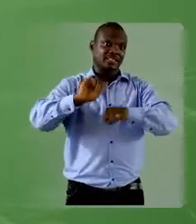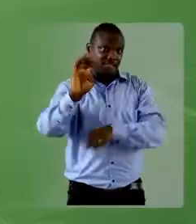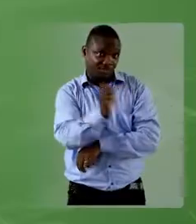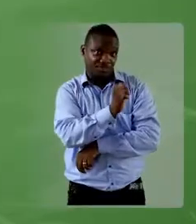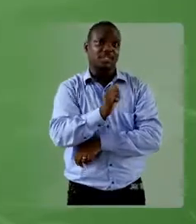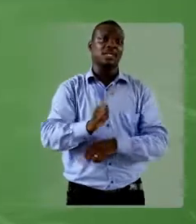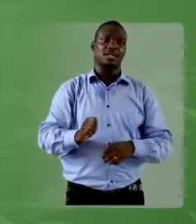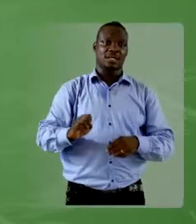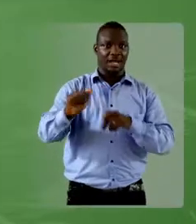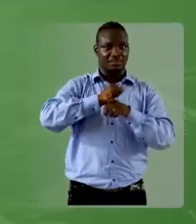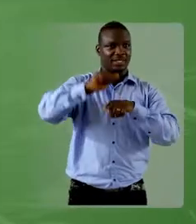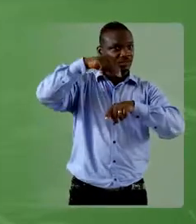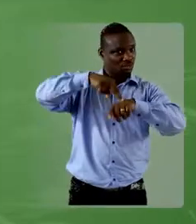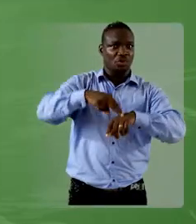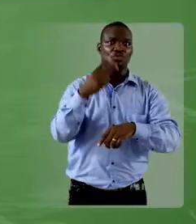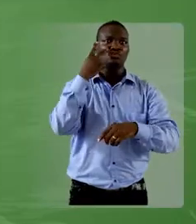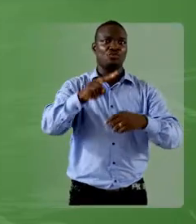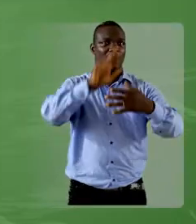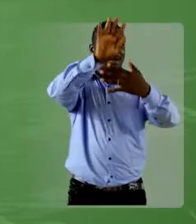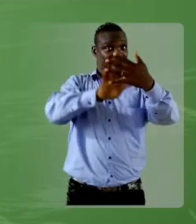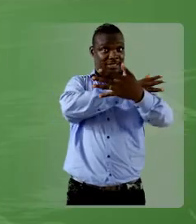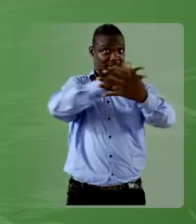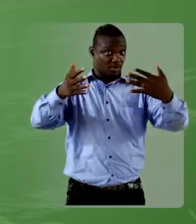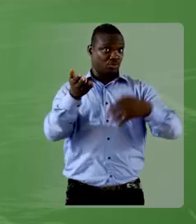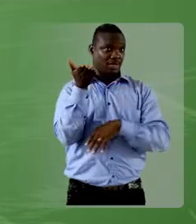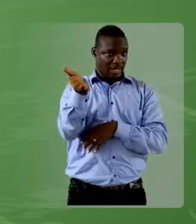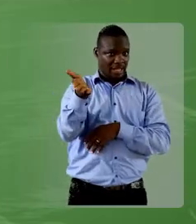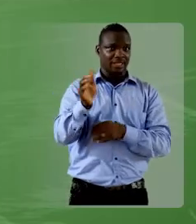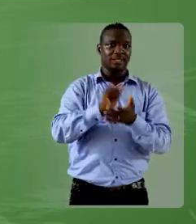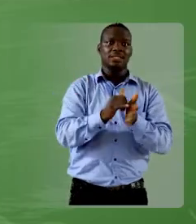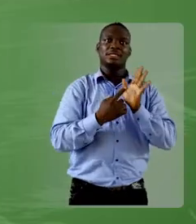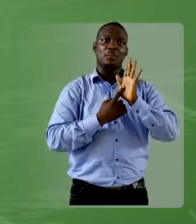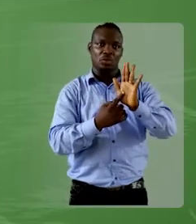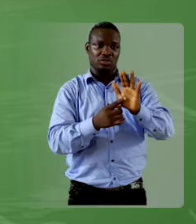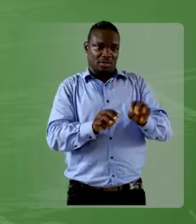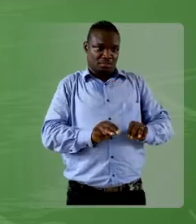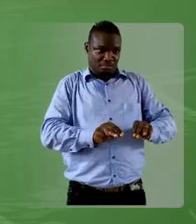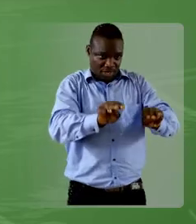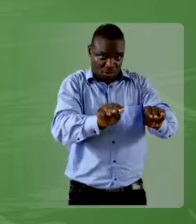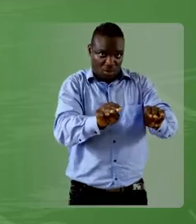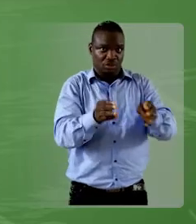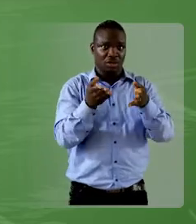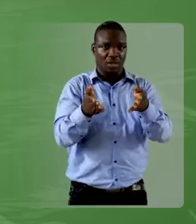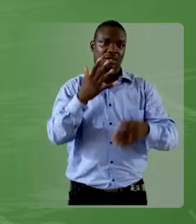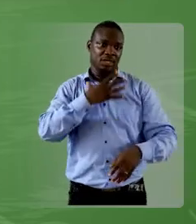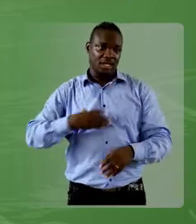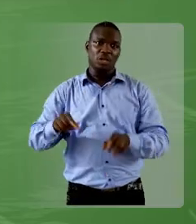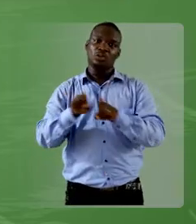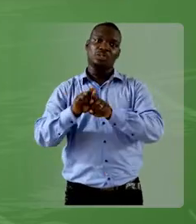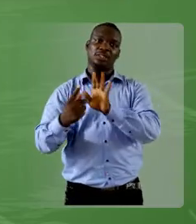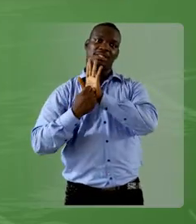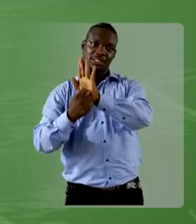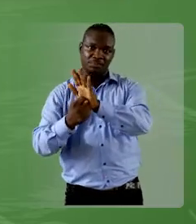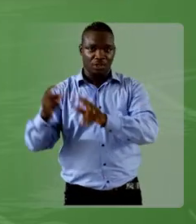activité d'application. Le tableau ci-dessous présente des méthodes et des types